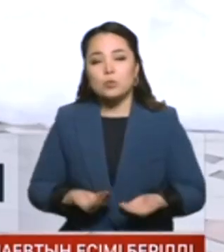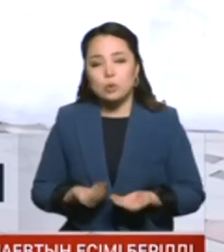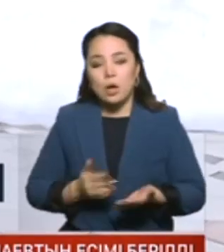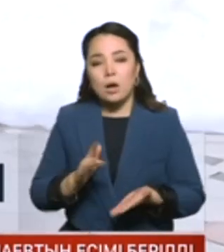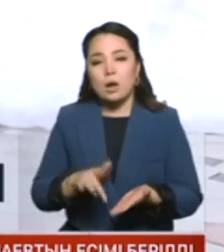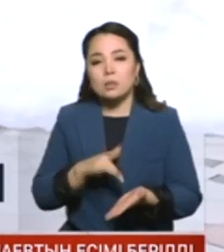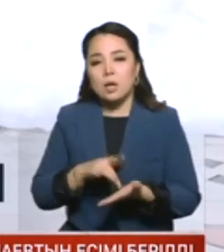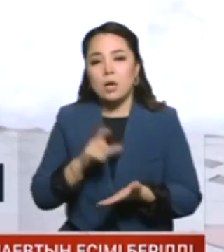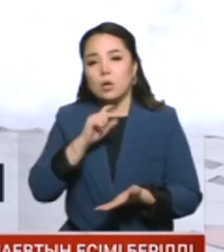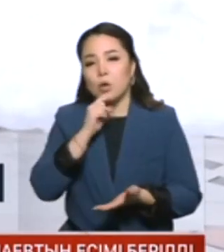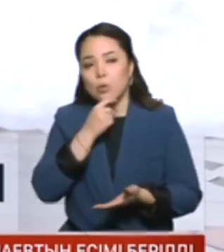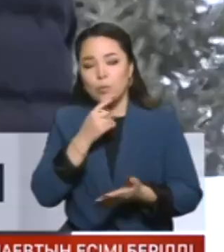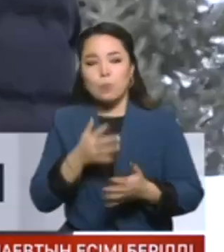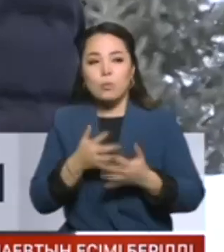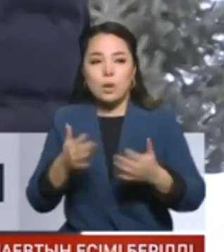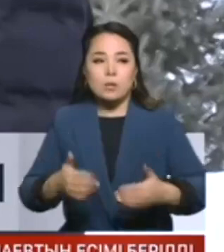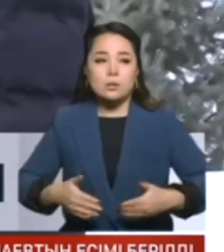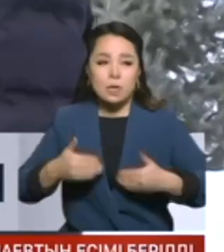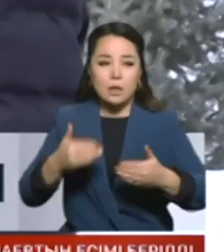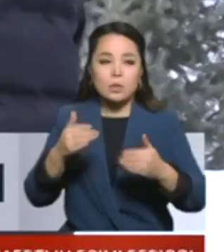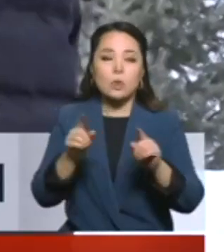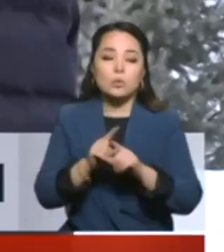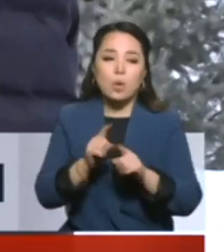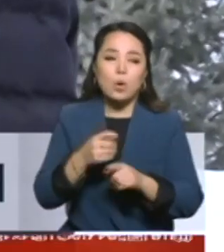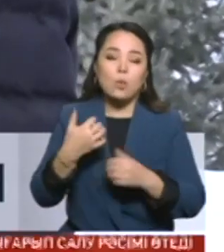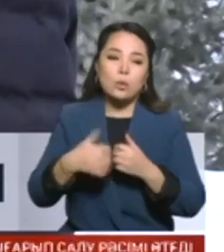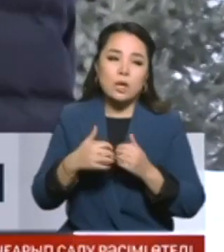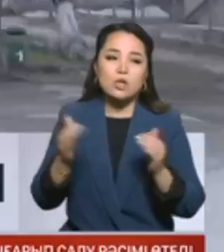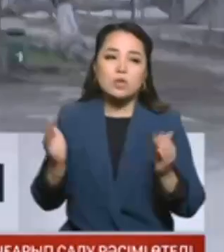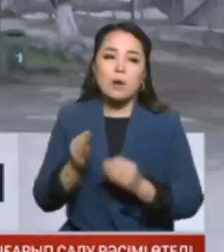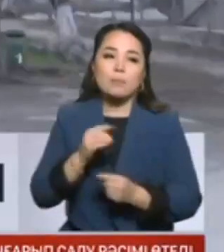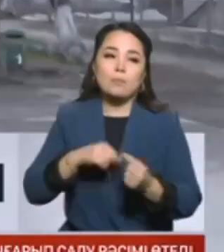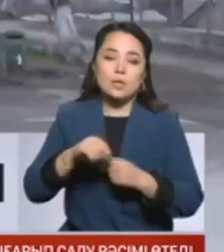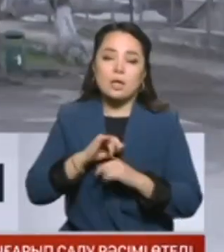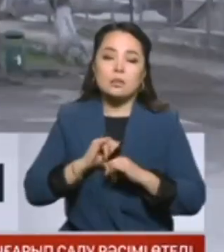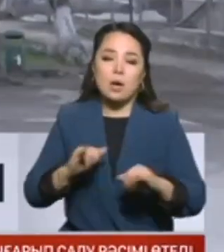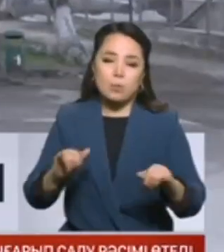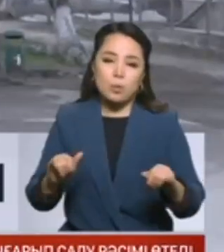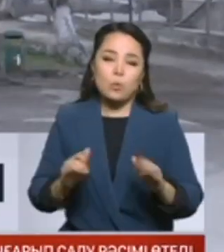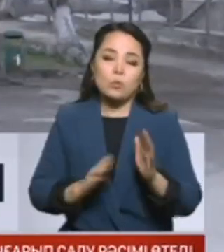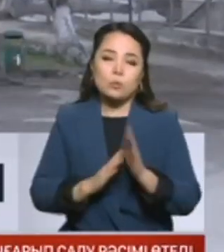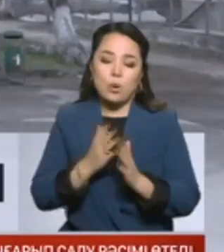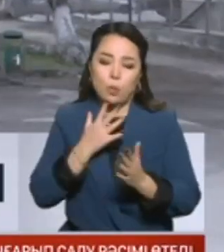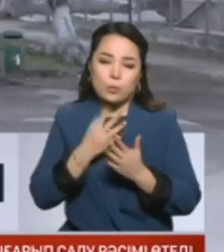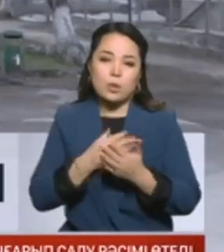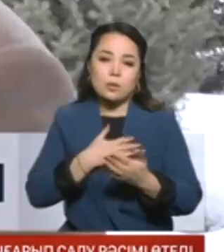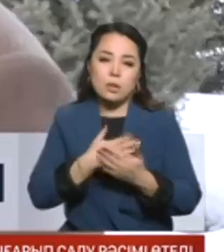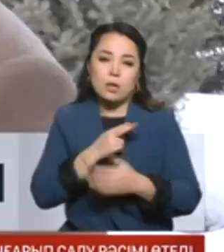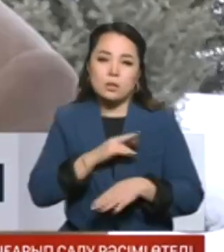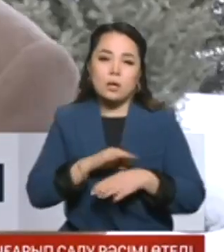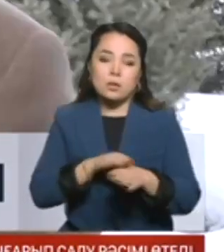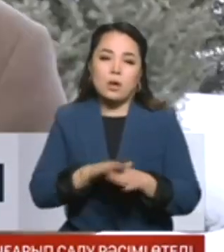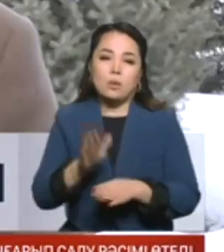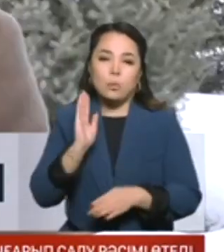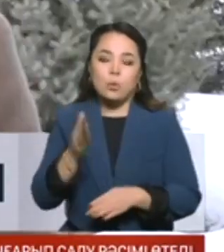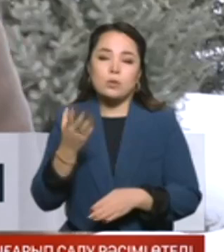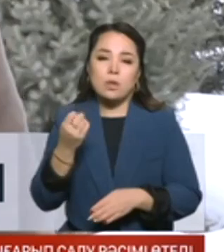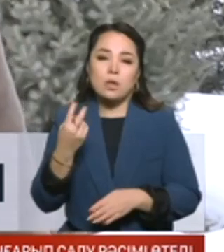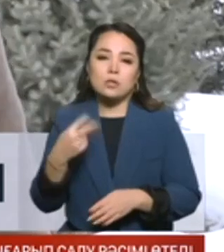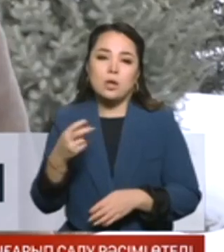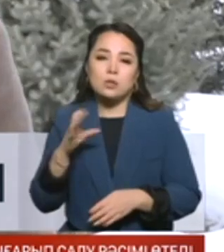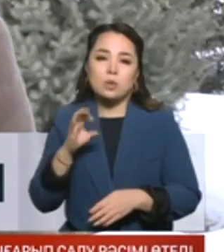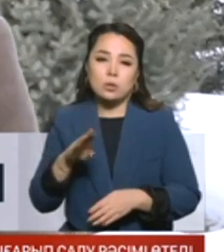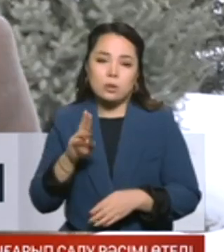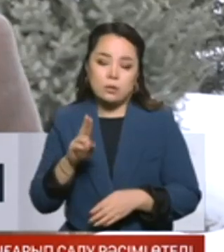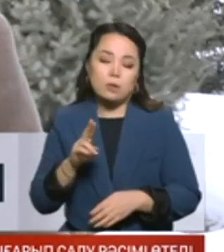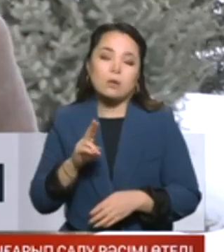қаланың экономикасына тың серпін беріп қана қоймай, орта және шағын бизнестің дамуына да өз септігін тигізбек. Бұл жерден тағы да бір 20 соттай жер беріп